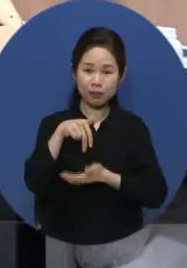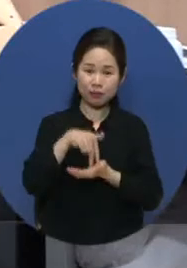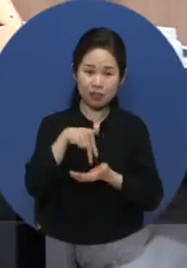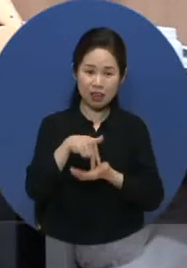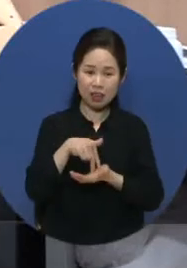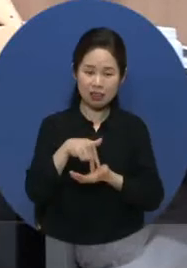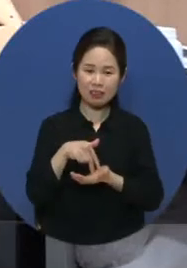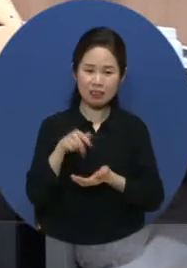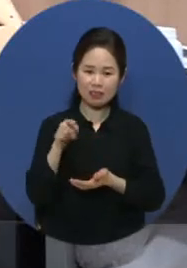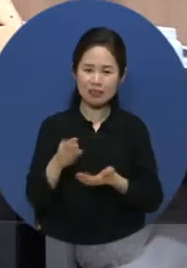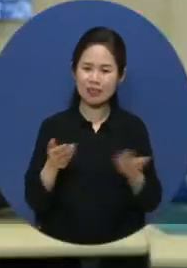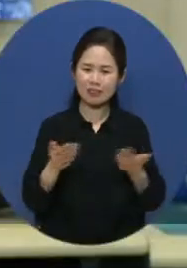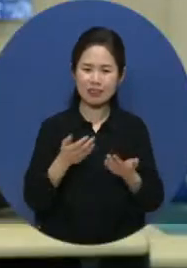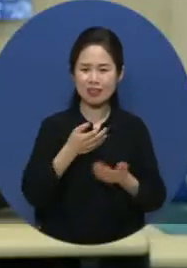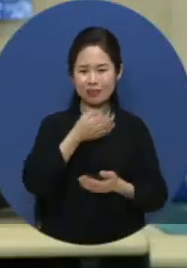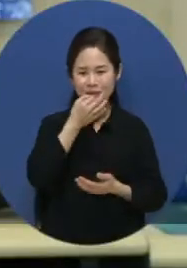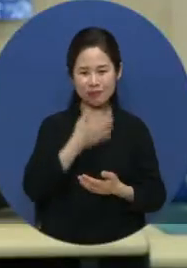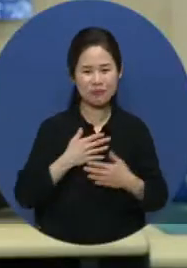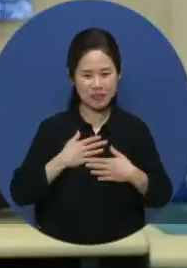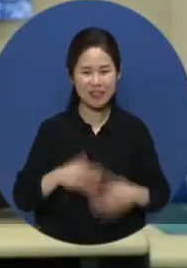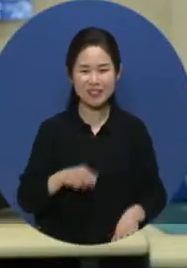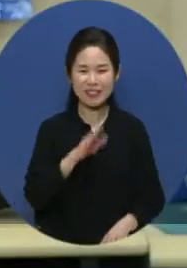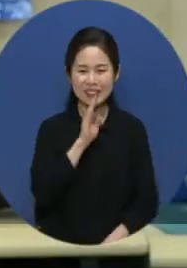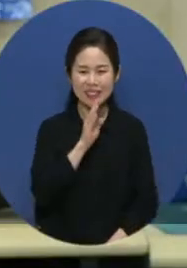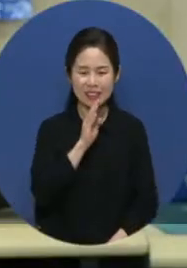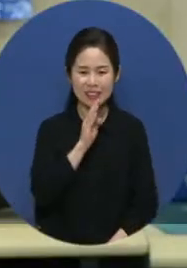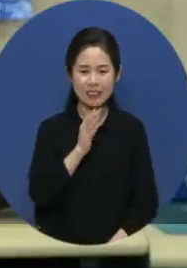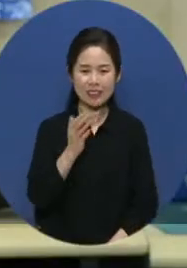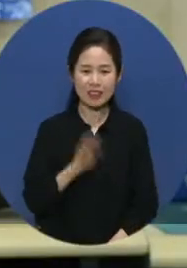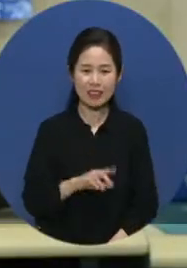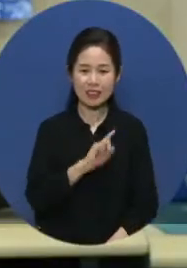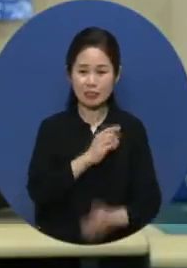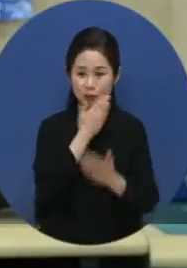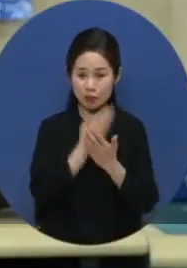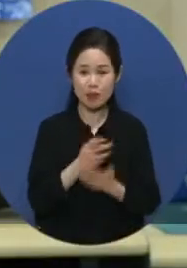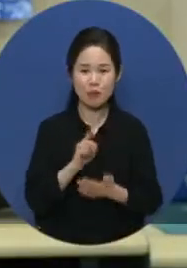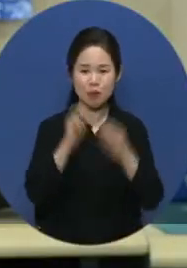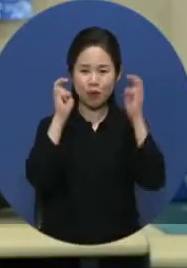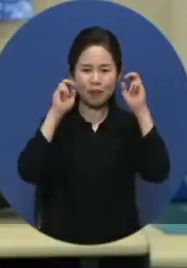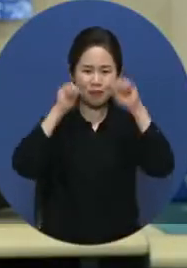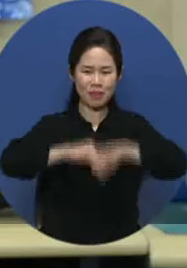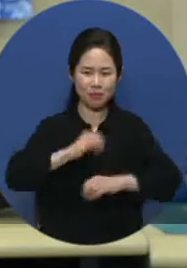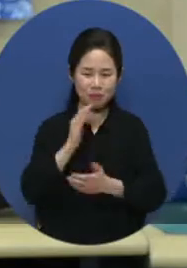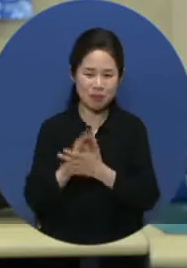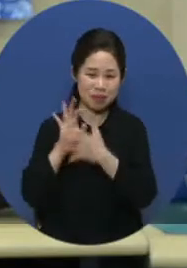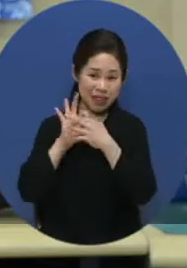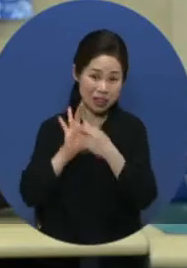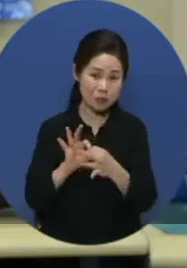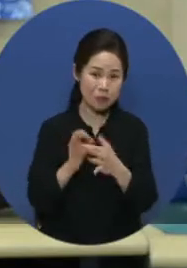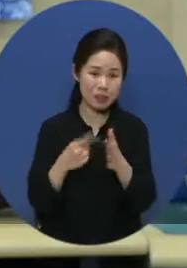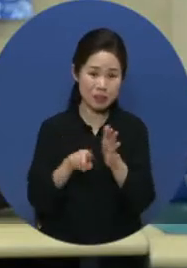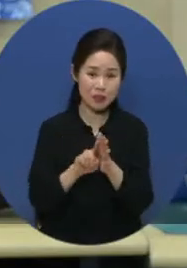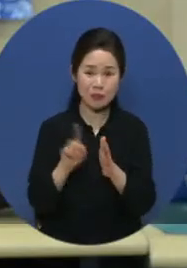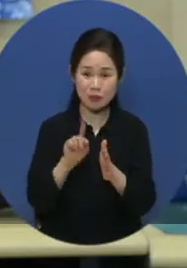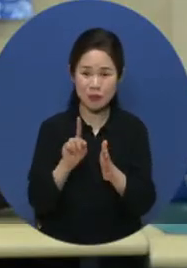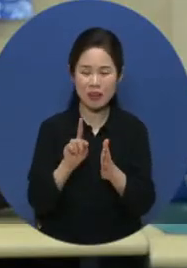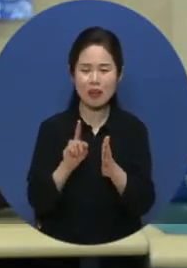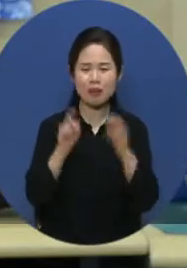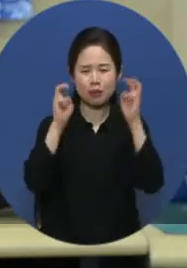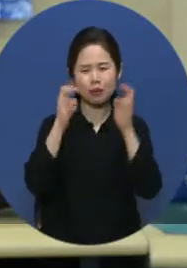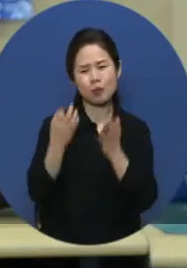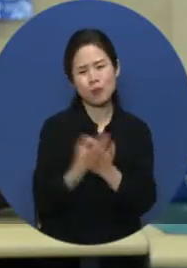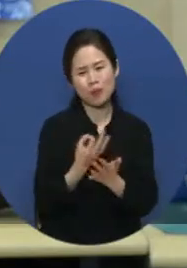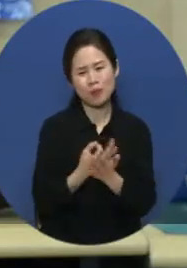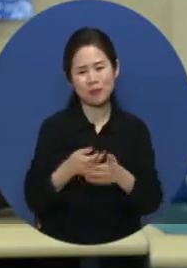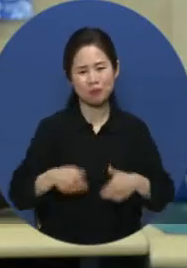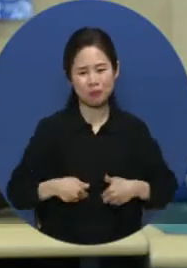예를 들어서 근데 가장 중요한 거는 회사가 망하지 않고 지속 가능한 것. 그러려면 회사가 돈을 벌어야 되고 더